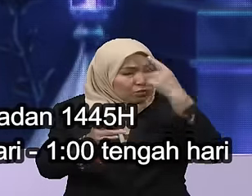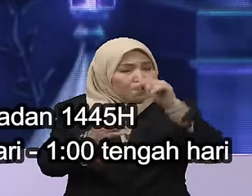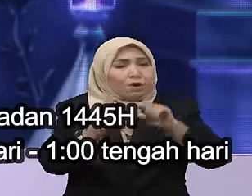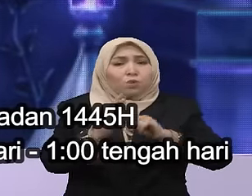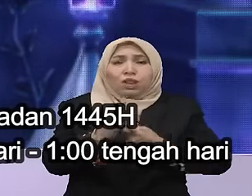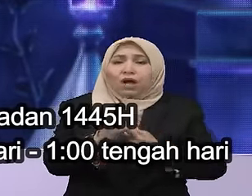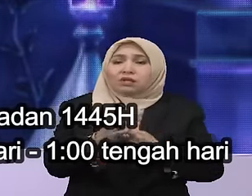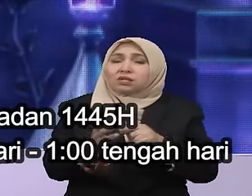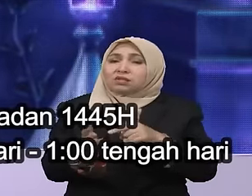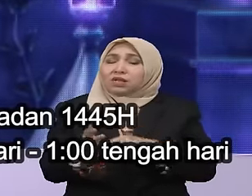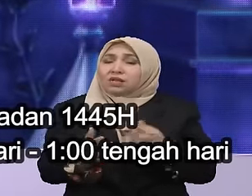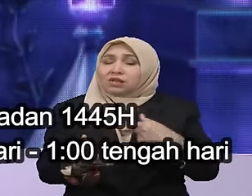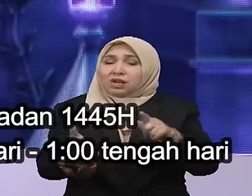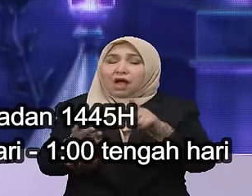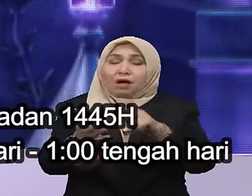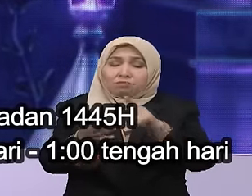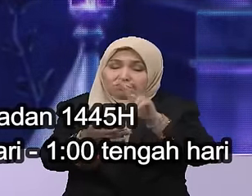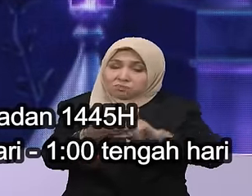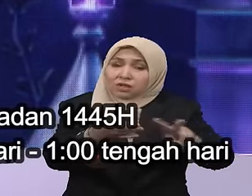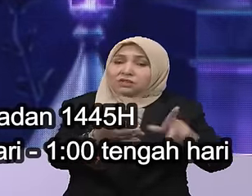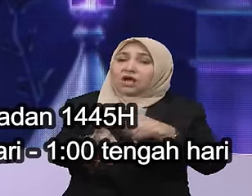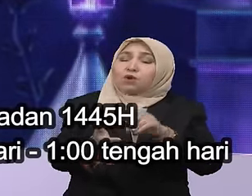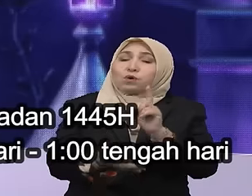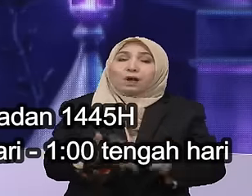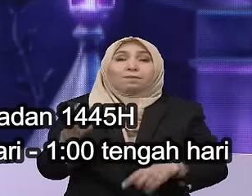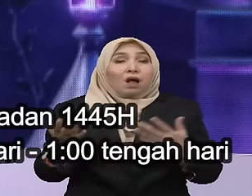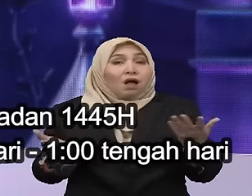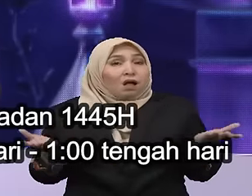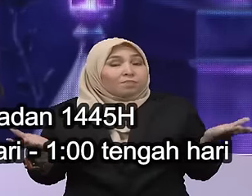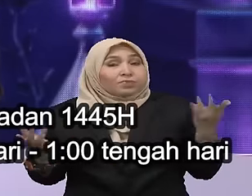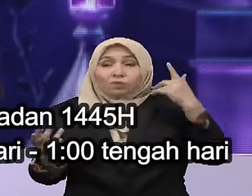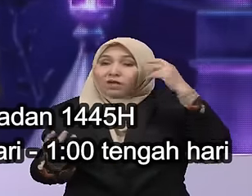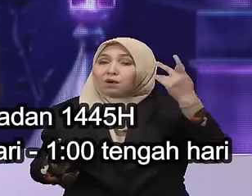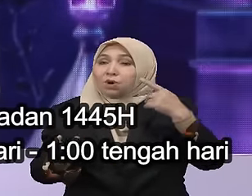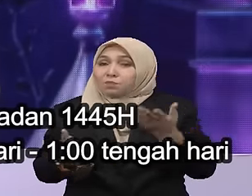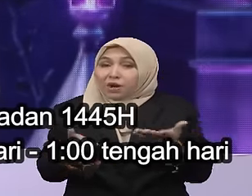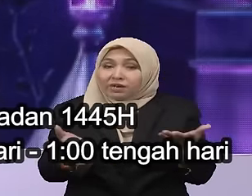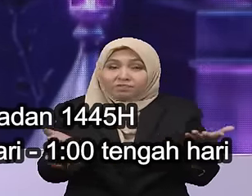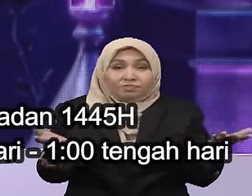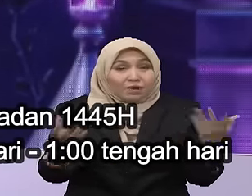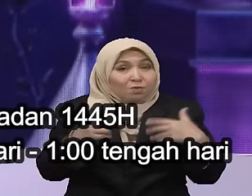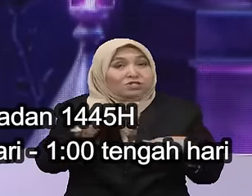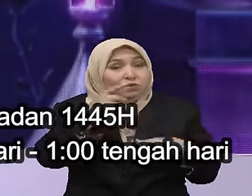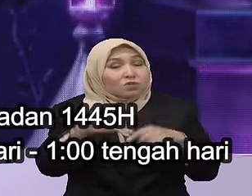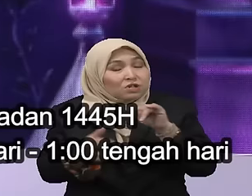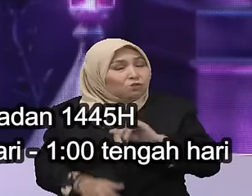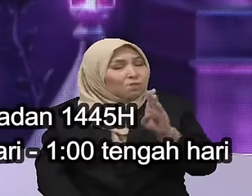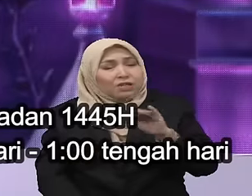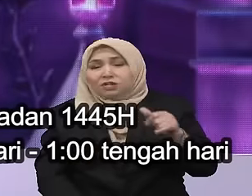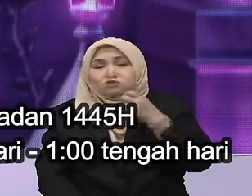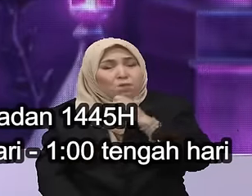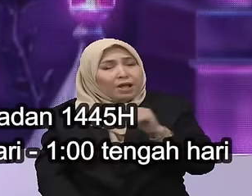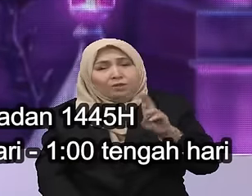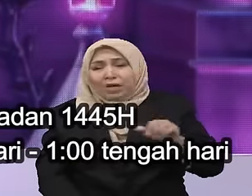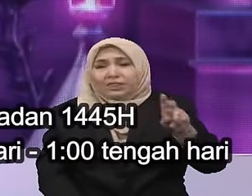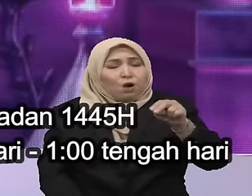ini kita nak baca taranum apa ni? Tuan-tuan dan puan-puan. Boleh sebut satu. Bayati ke, Sobah ke, Hijaz